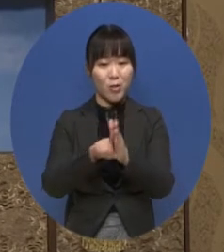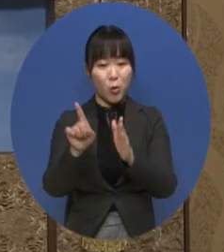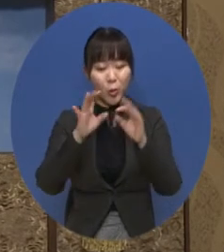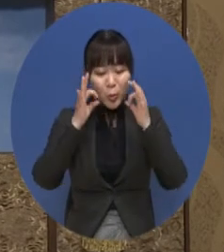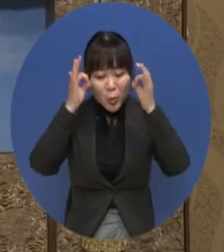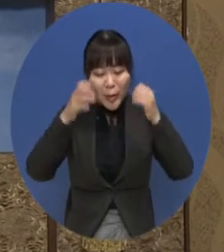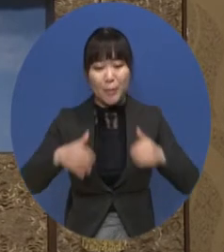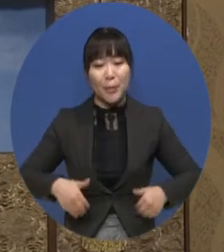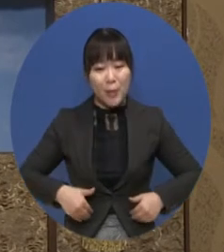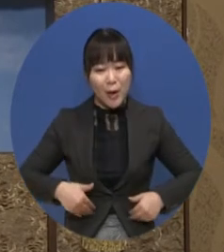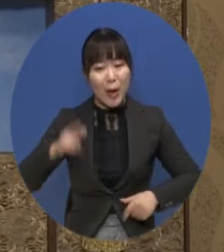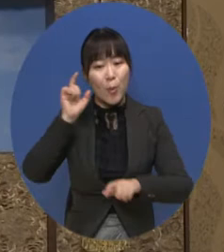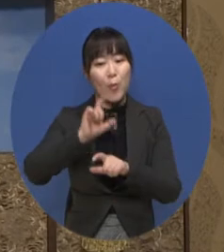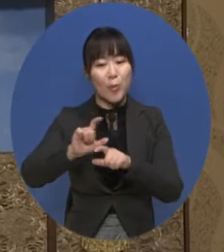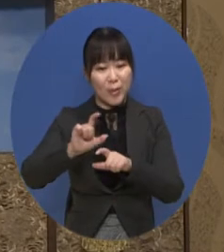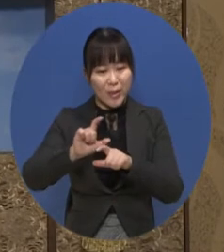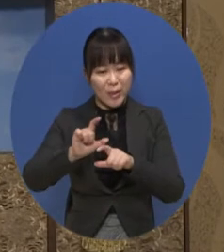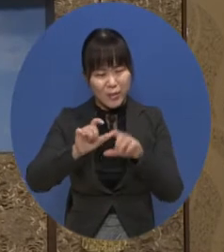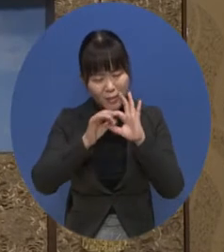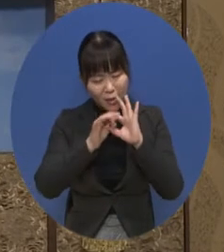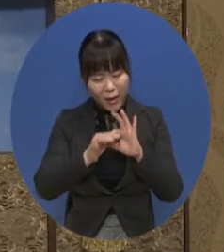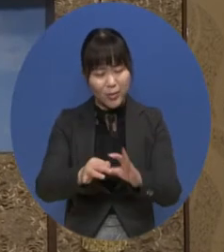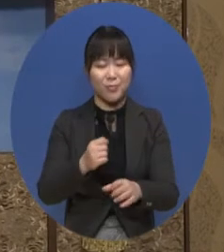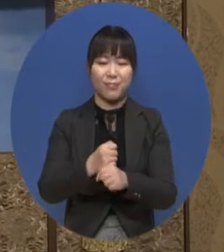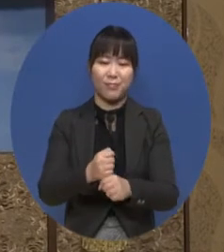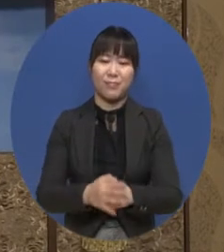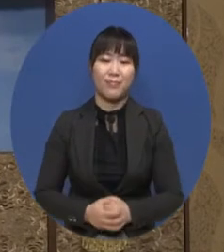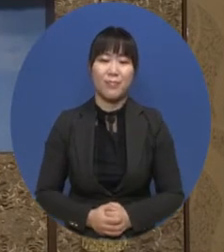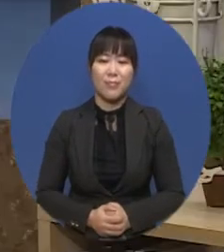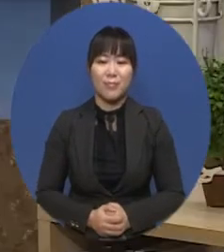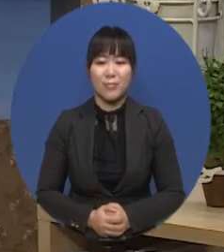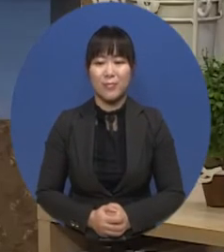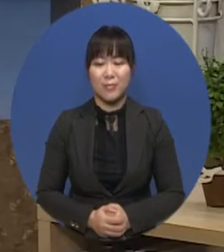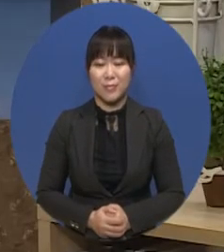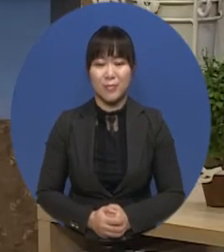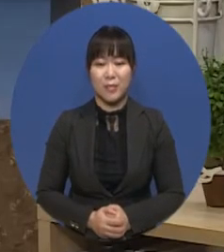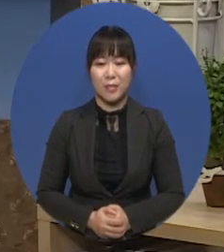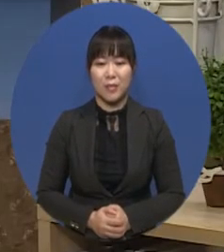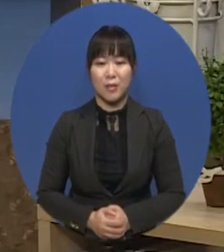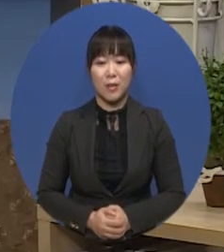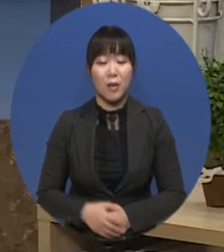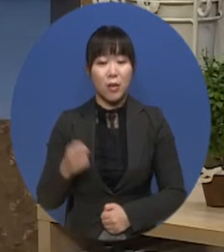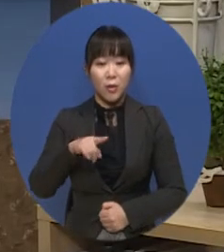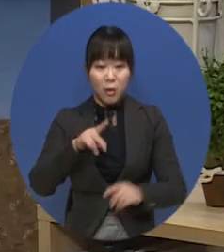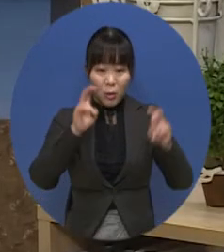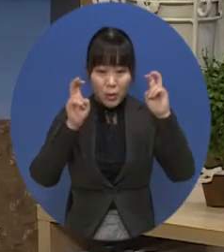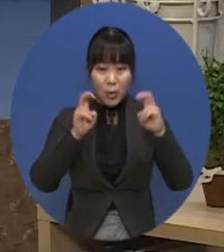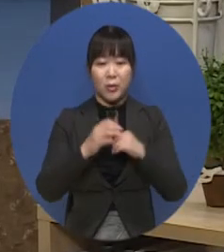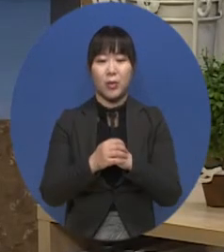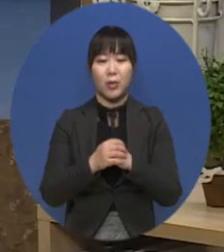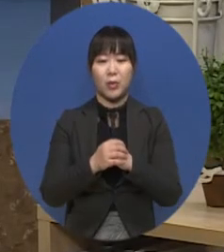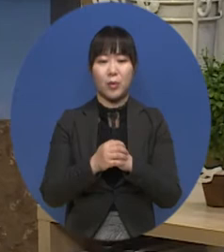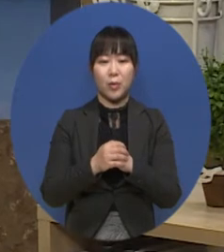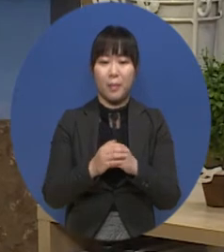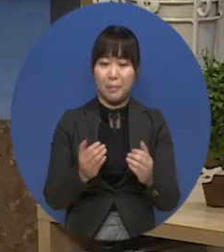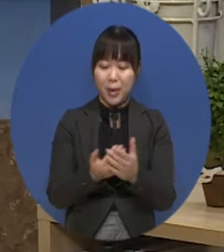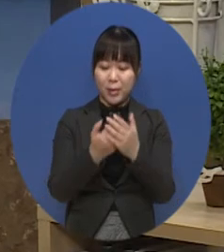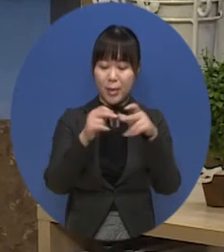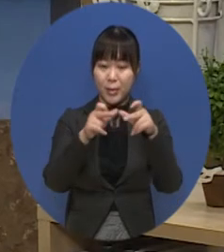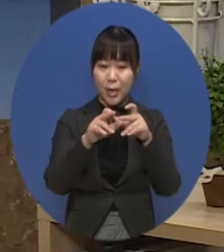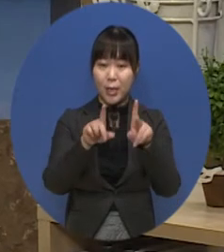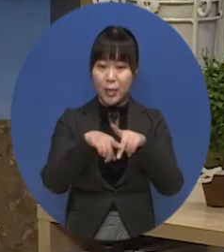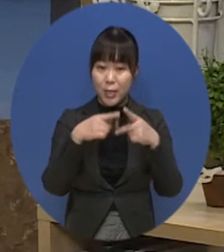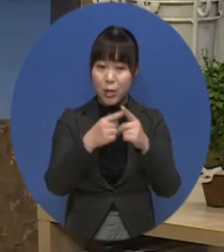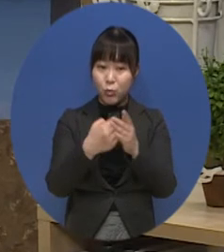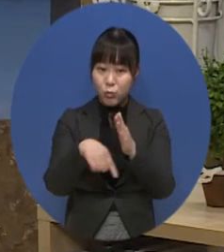노력을 해야 할까라는 고민을 계속하면서 만들고 있어요. 네. 그리고 또 이 소상소통에서는 이 발달 장애인 이해를